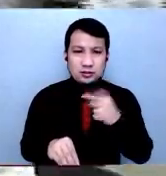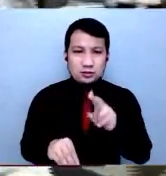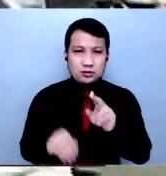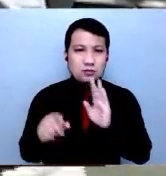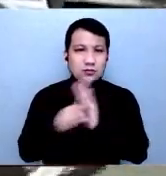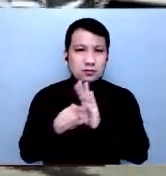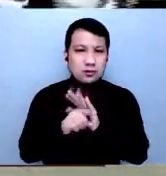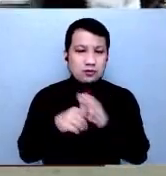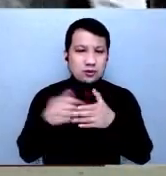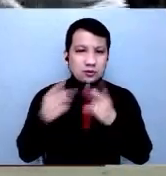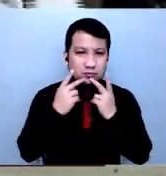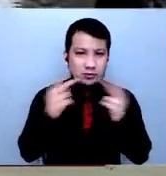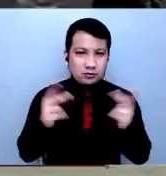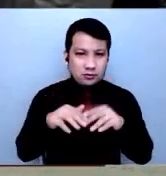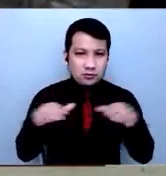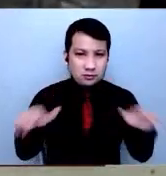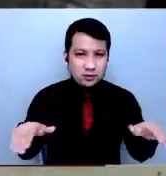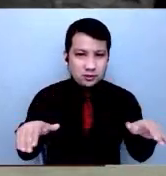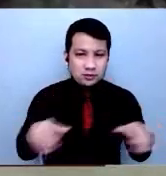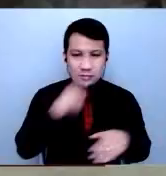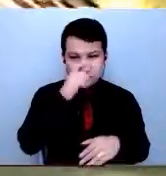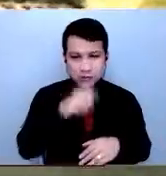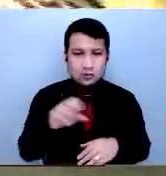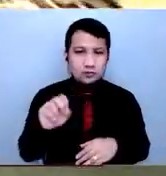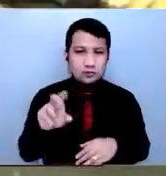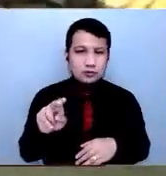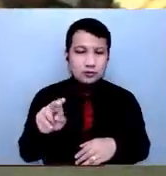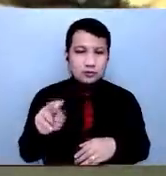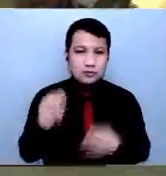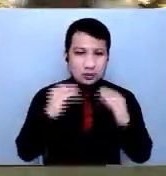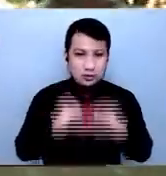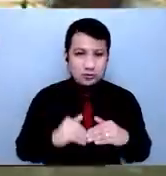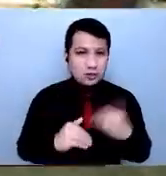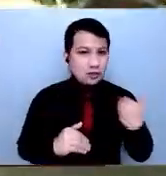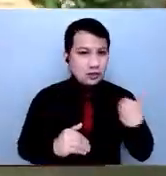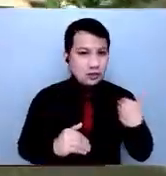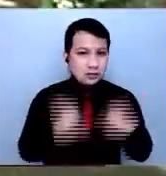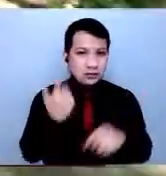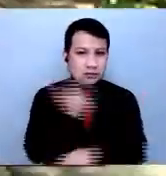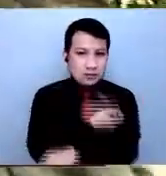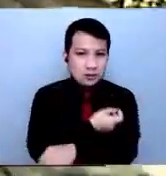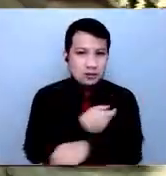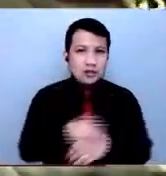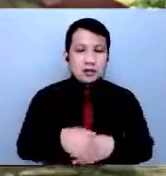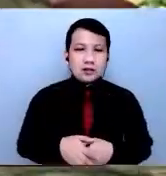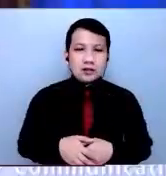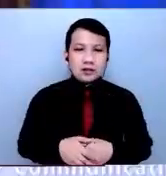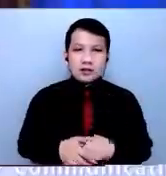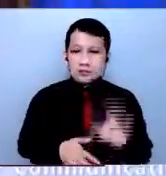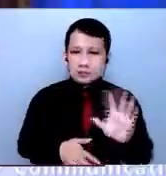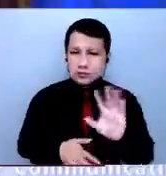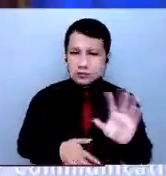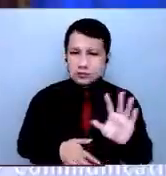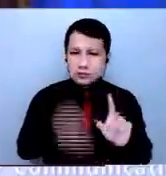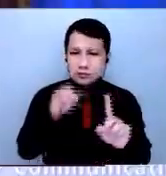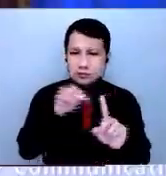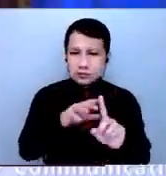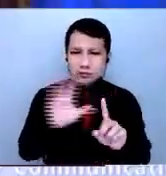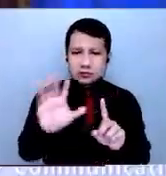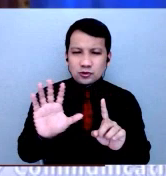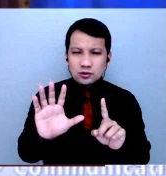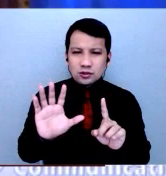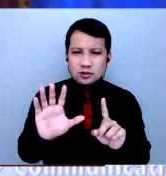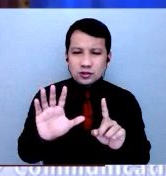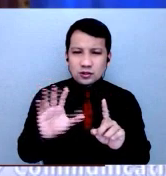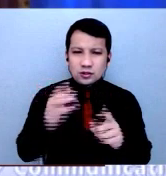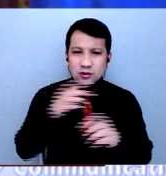lugar ang mga mas mababa sa 12 anyos ang edad o yung mga hindi pa bakunado. Do not expose them to the